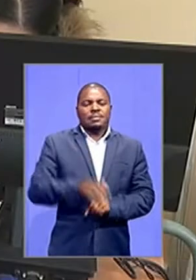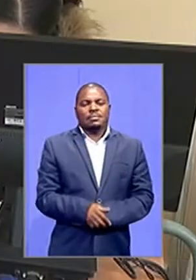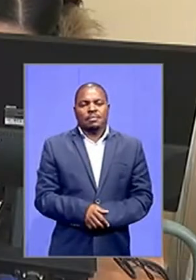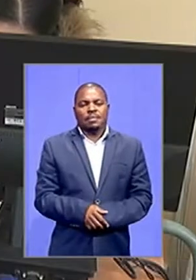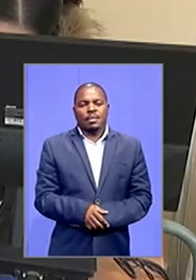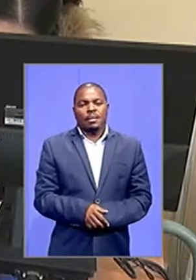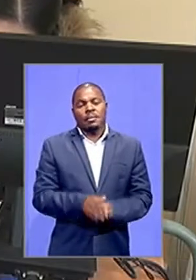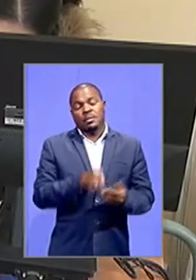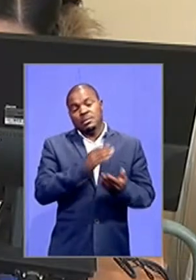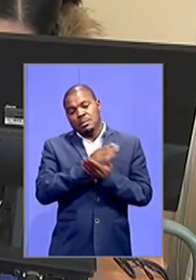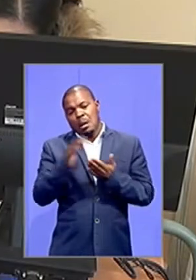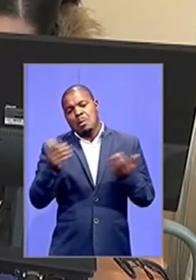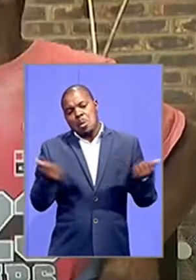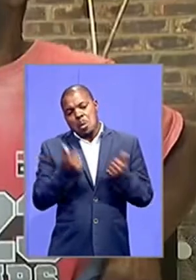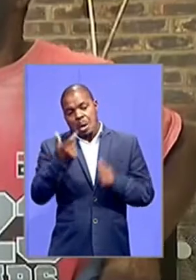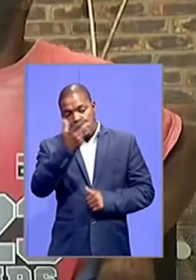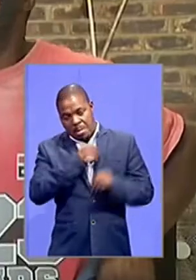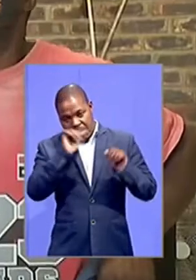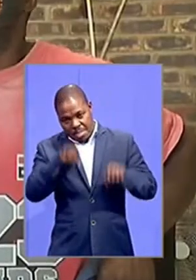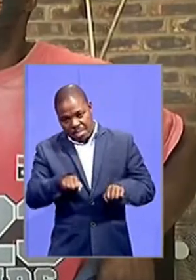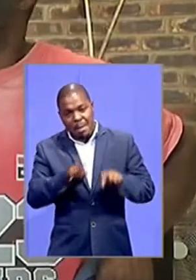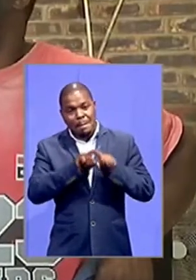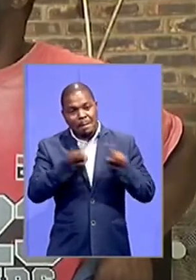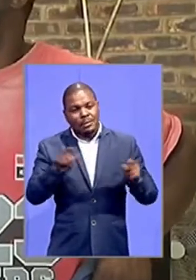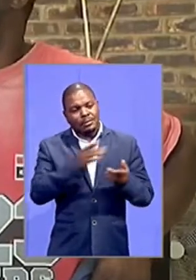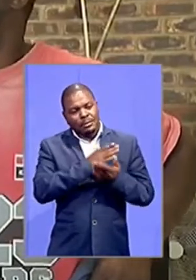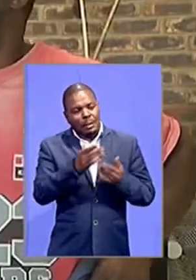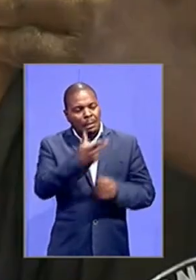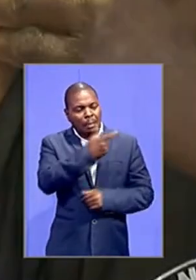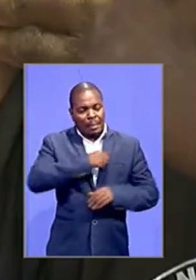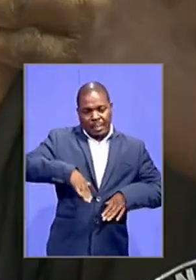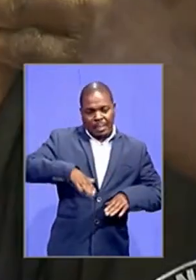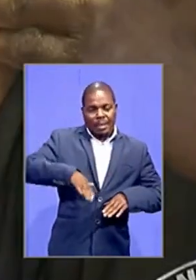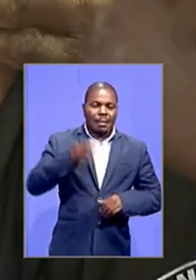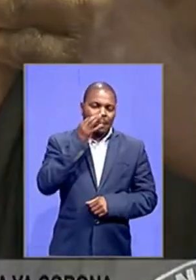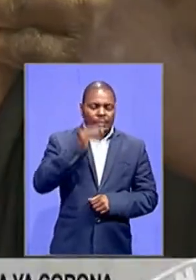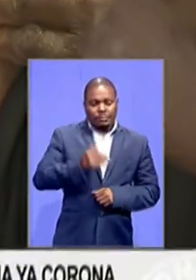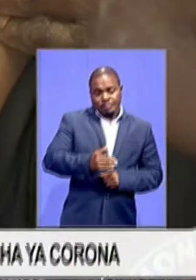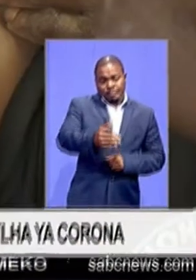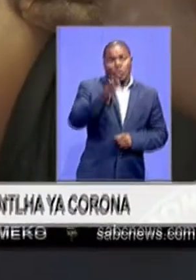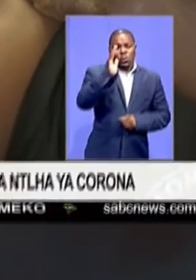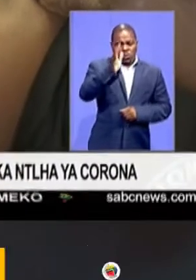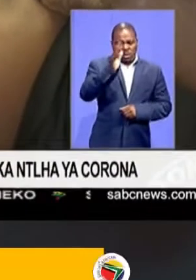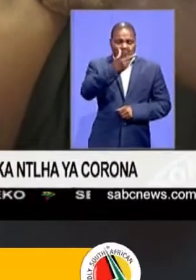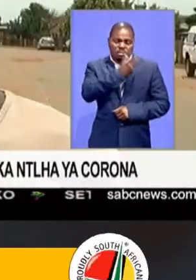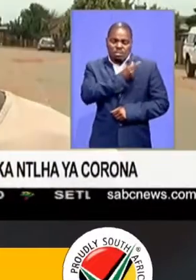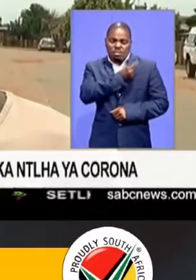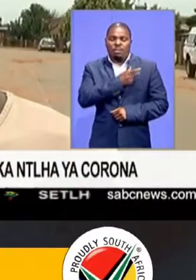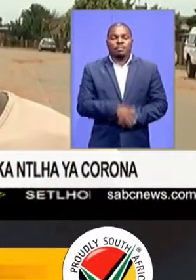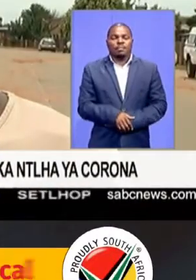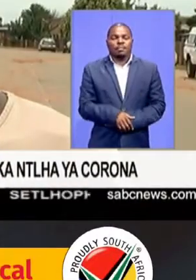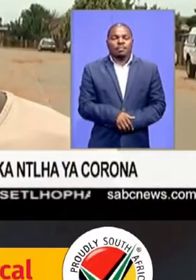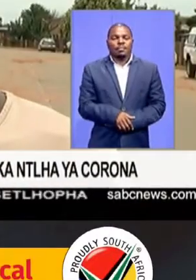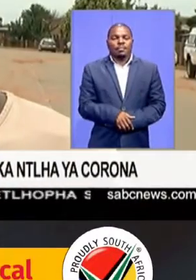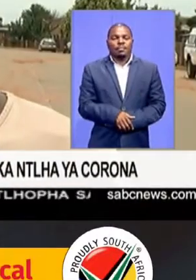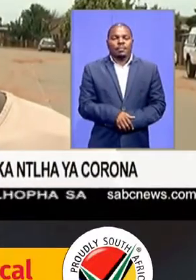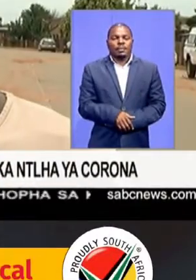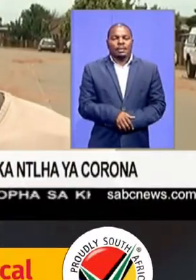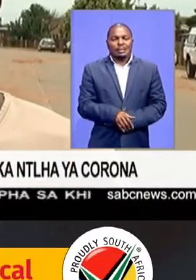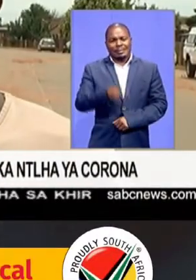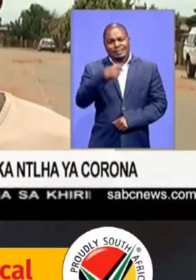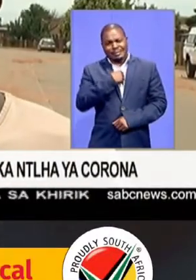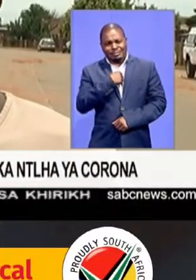gale bangwe ba entile le ba ba seng ba ye go enta ba kaile fa ba ikemiseditse go ya go enta. Lebaka la gore ke